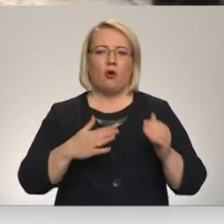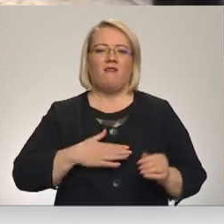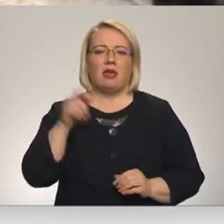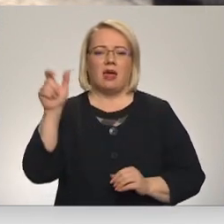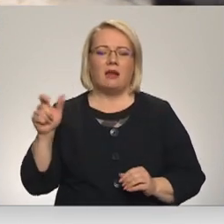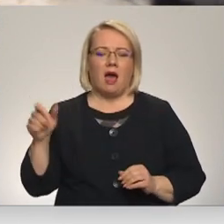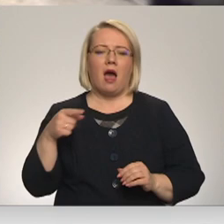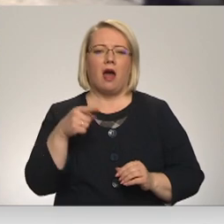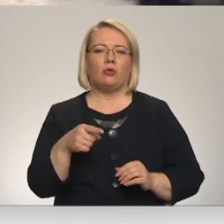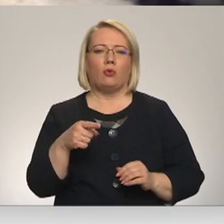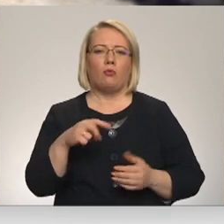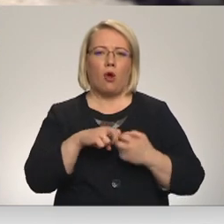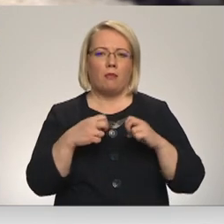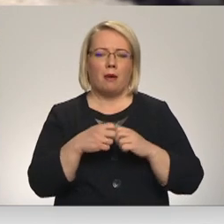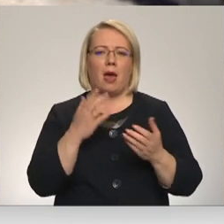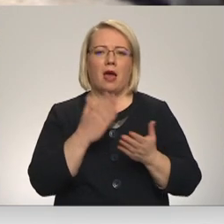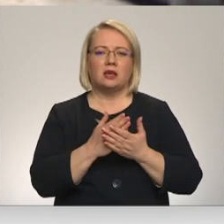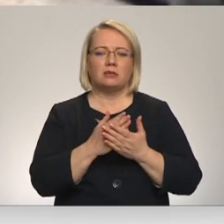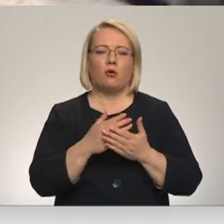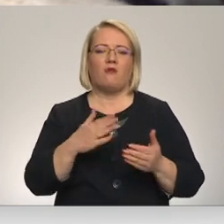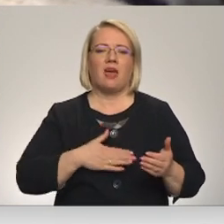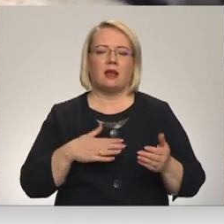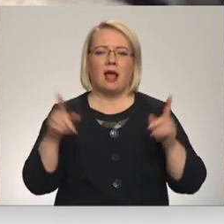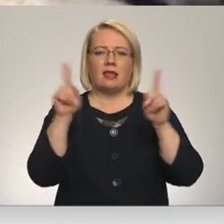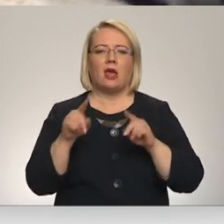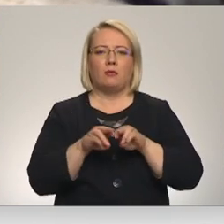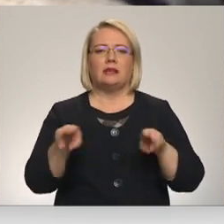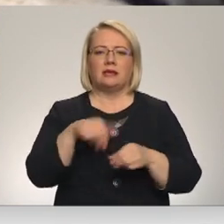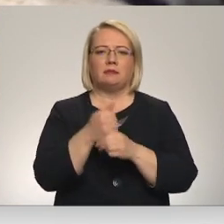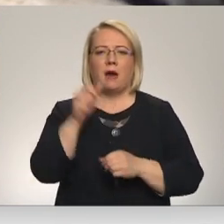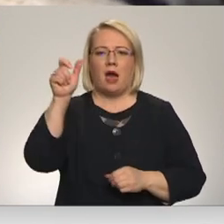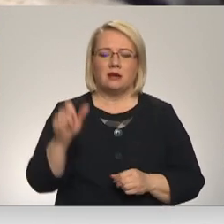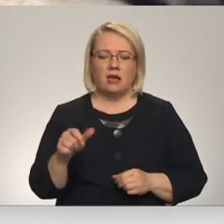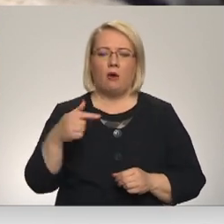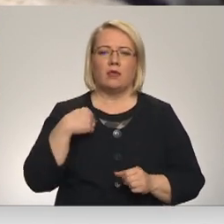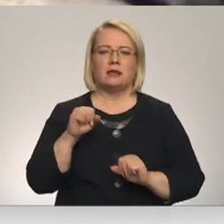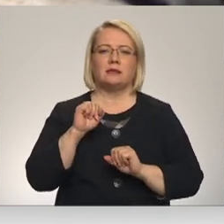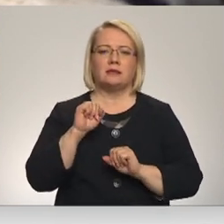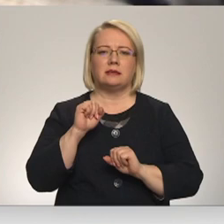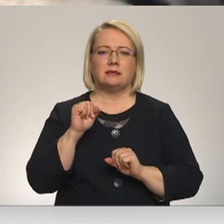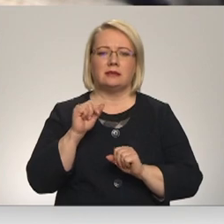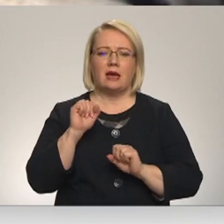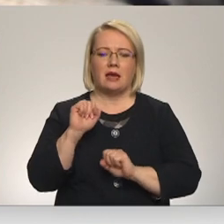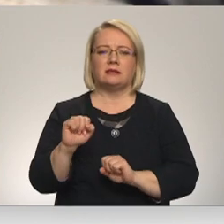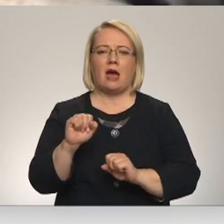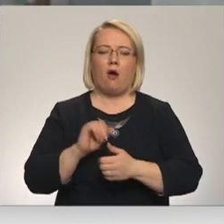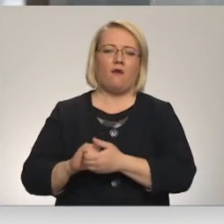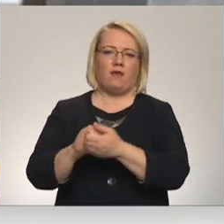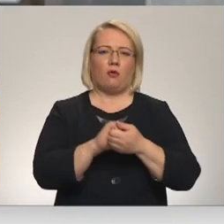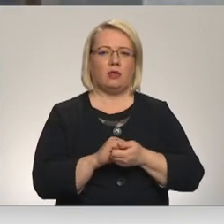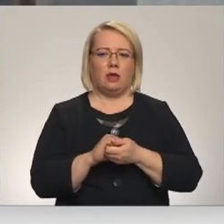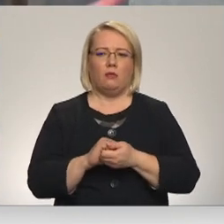lietu ministrijas pārstāve. Atbalstu Ukrainas bruņotos spēkus un iestājos par vienotību.